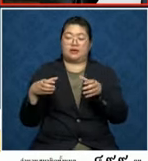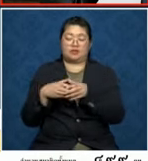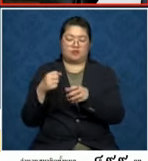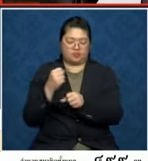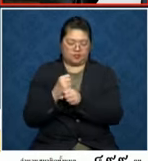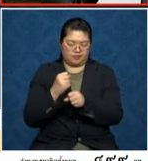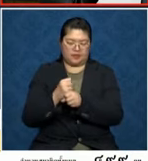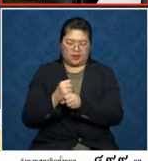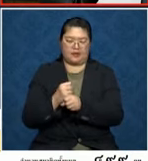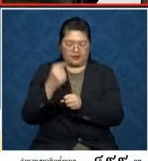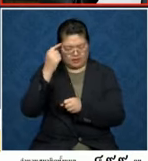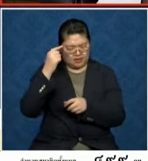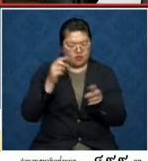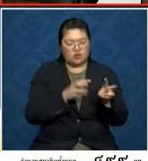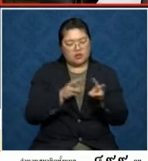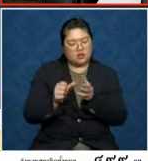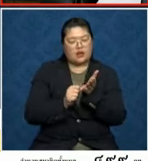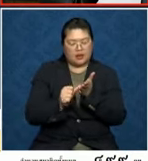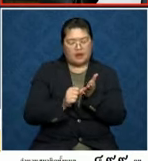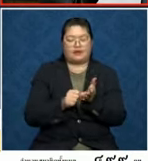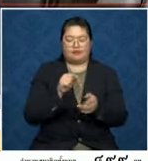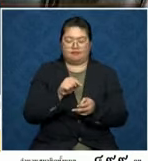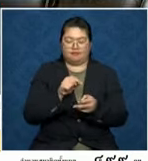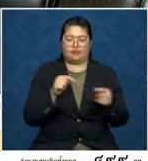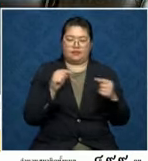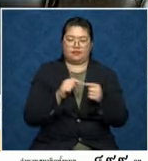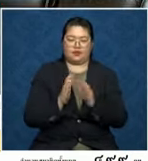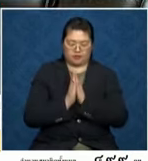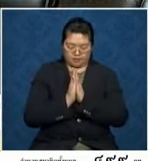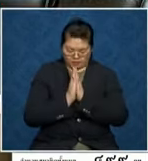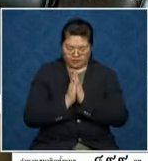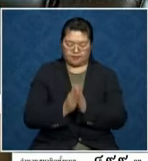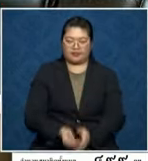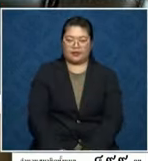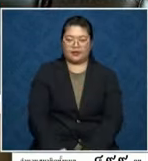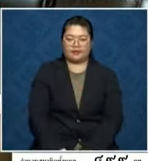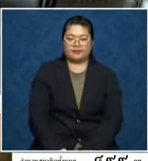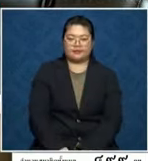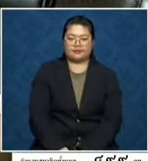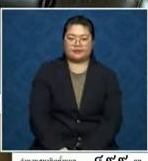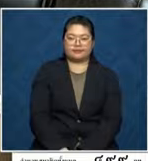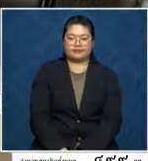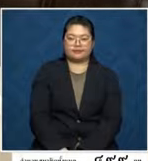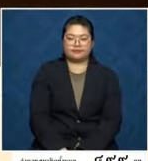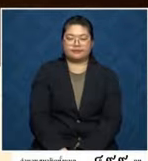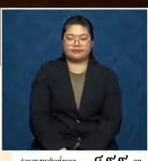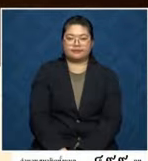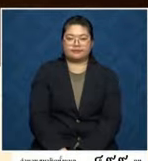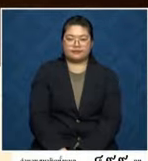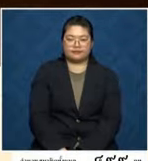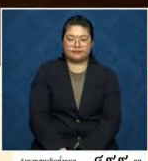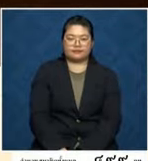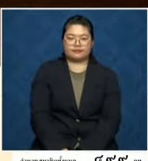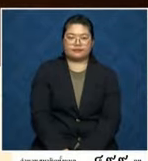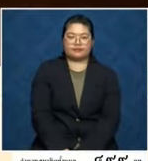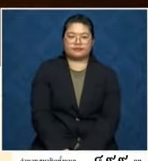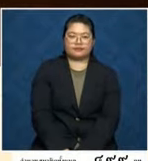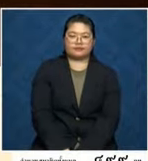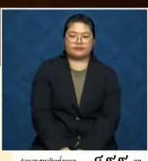าตรการรองรับอันนี้ด้วยนะครับก็ขอขอบคุณครับมีเท่านี้ครับ ขอบคุณครับต่อไปท่านเกียงศักดิ์ฝ้ายศรีงามเชิ